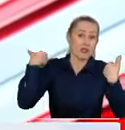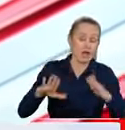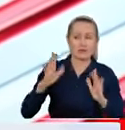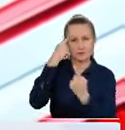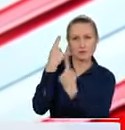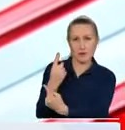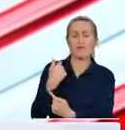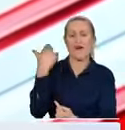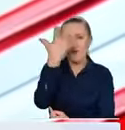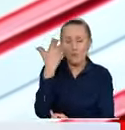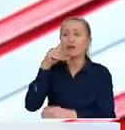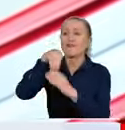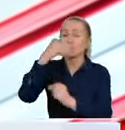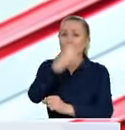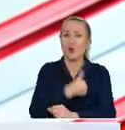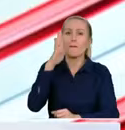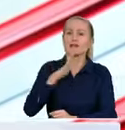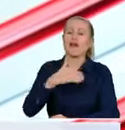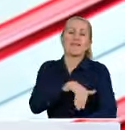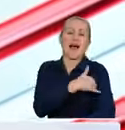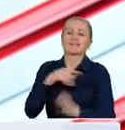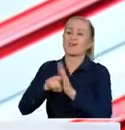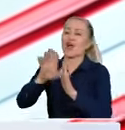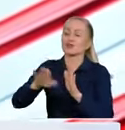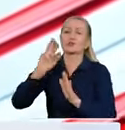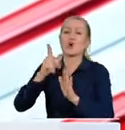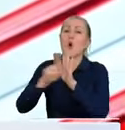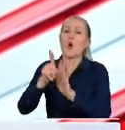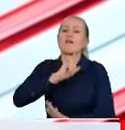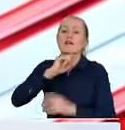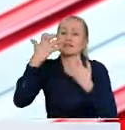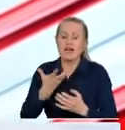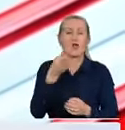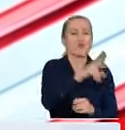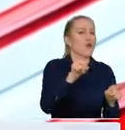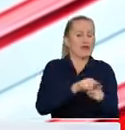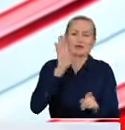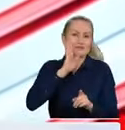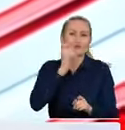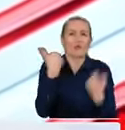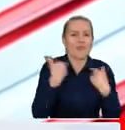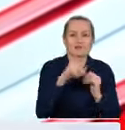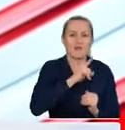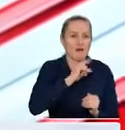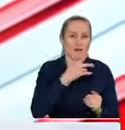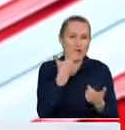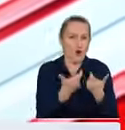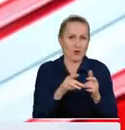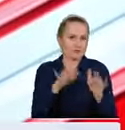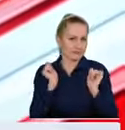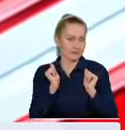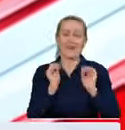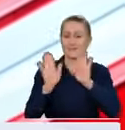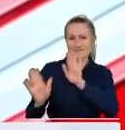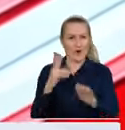samej szkole będą klasy dla tych, którzy chcą nauki religii i dla tych, którzy nie chcą. Ale ja chciałem też powiedzieć, że bardzo